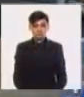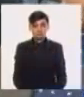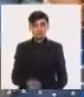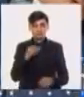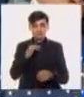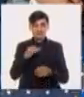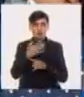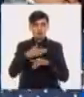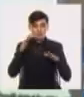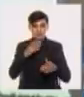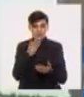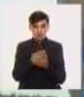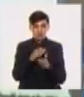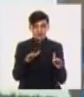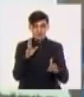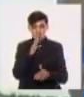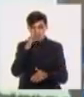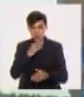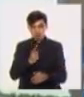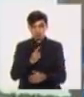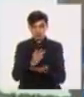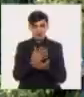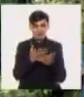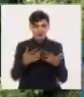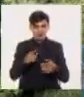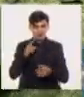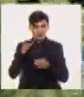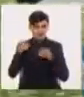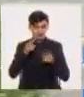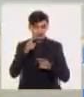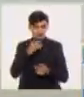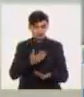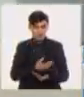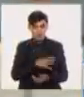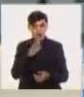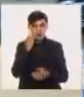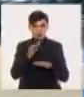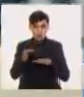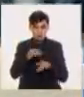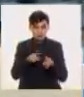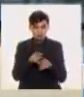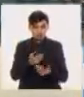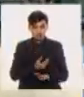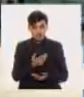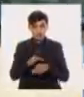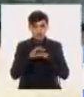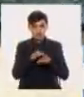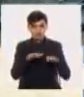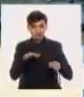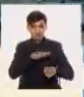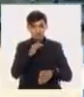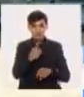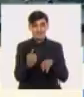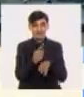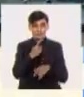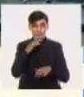Снаружи своих детей ждут родители. Они приезжают сюда из разных концов города и даже из Алматинской области. Уверяют, что Халык-арена –